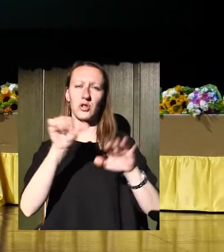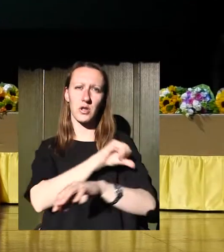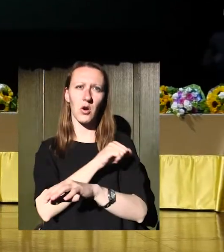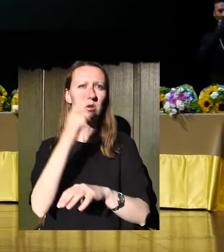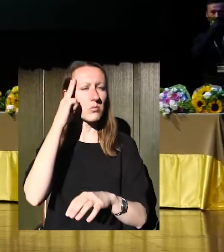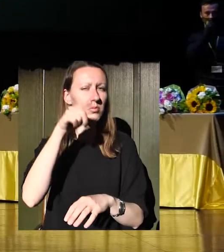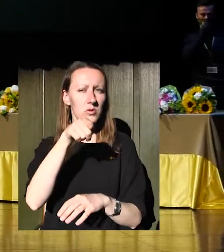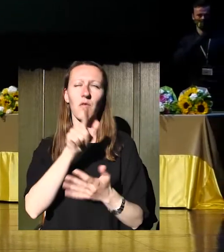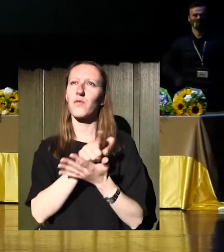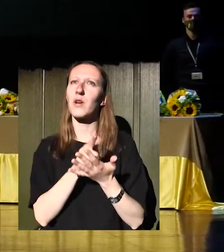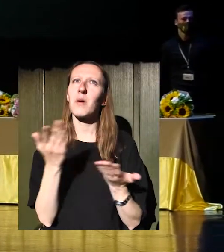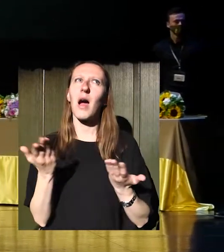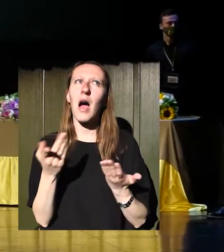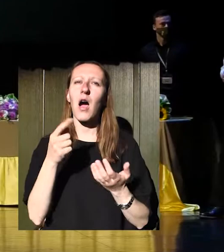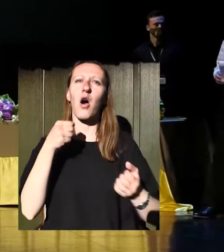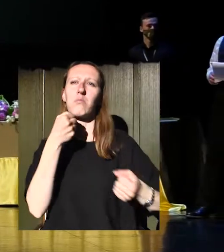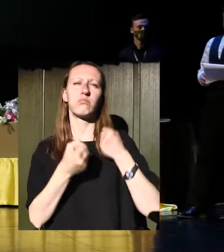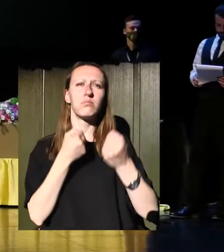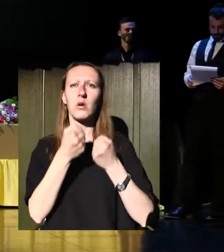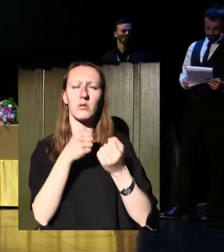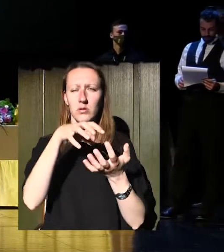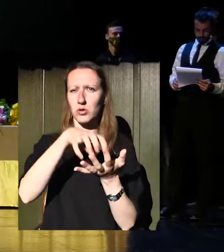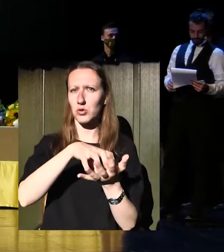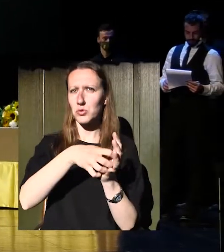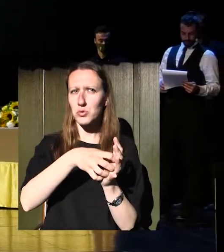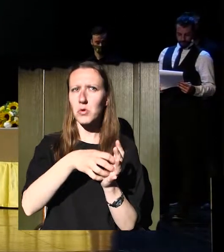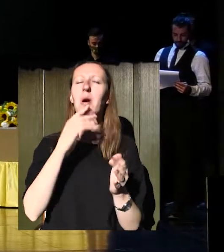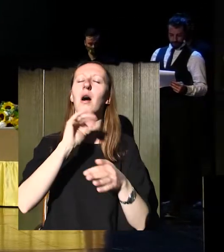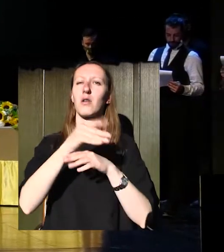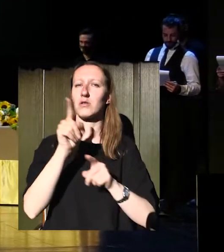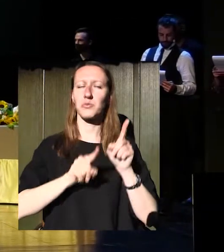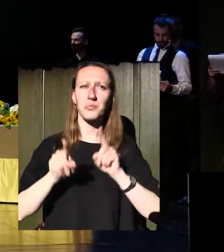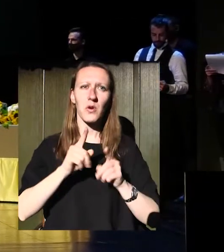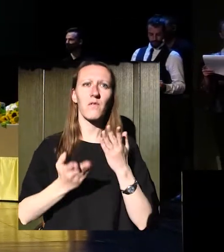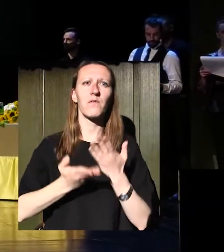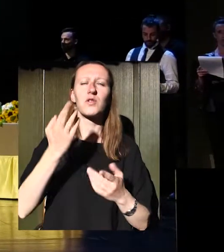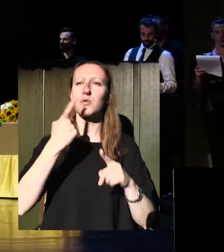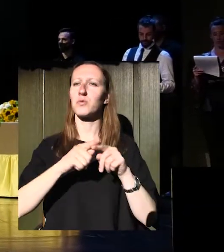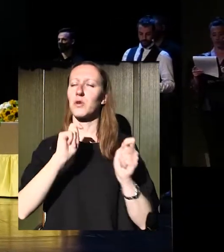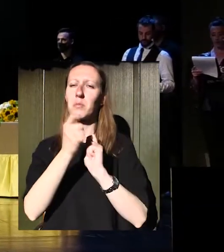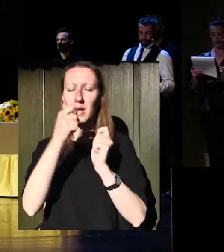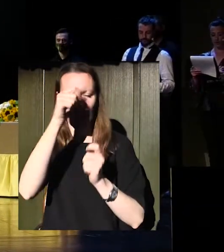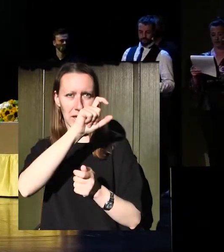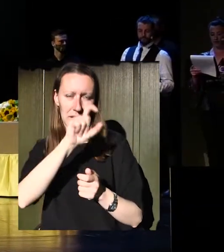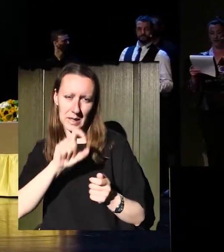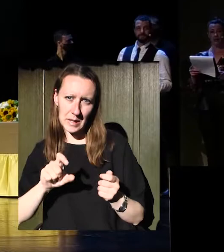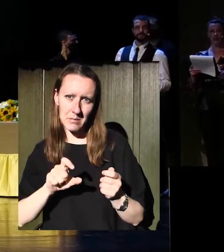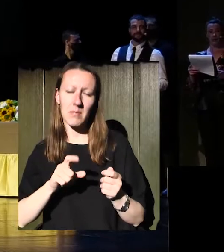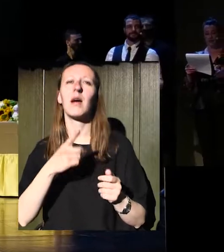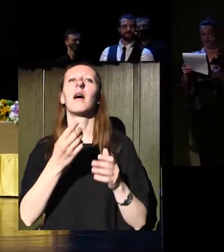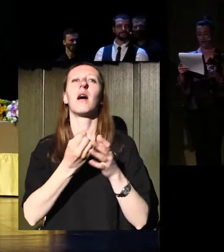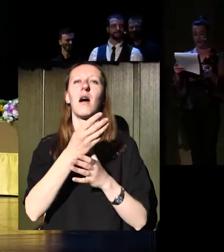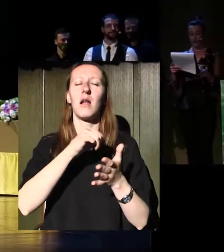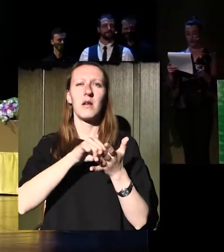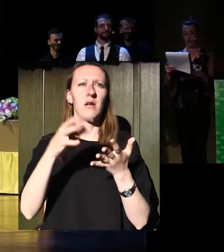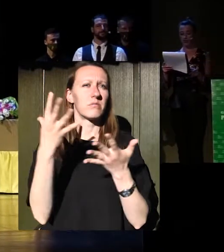1946. godine, poznati u to vrijeme kao boksačka sekcija, a kroz povijest više je puta mijenjao naziv.